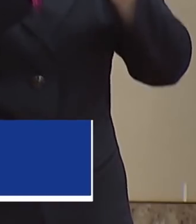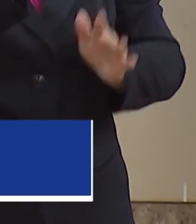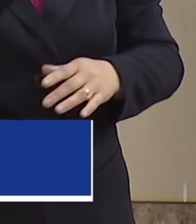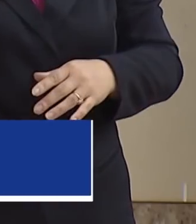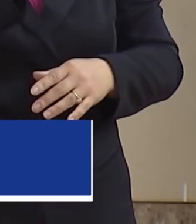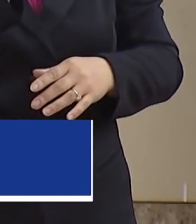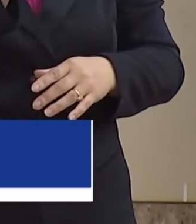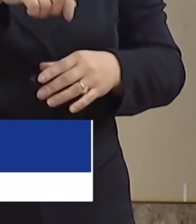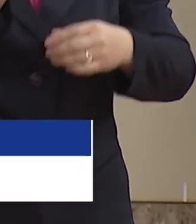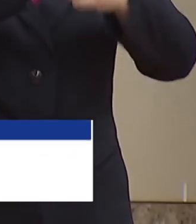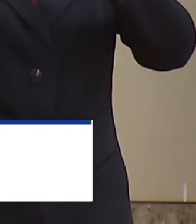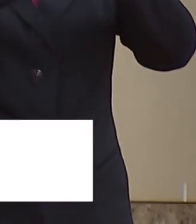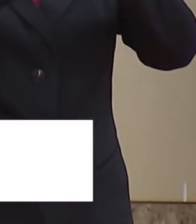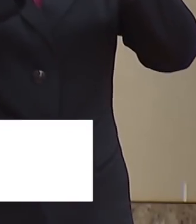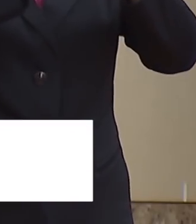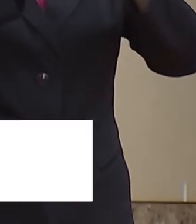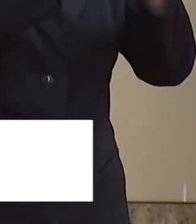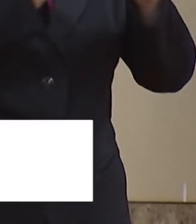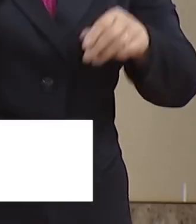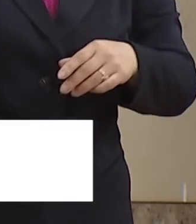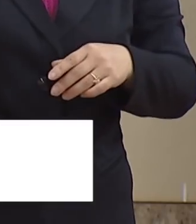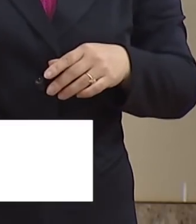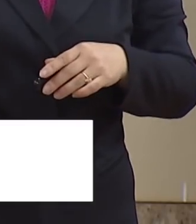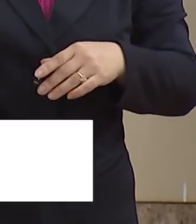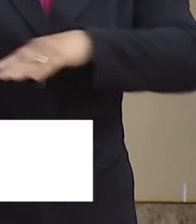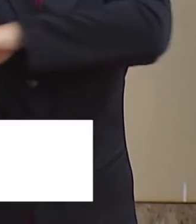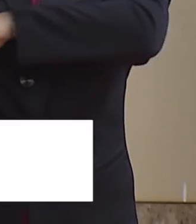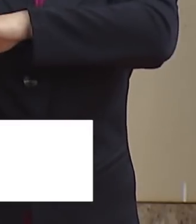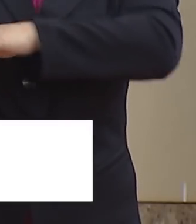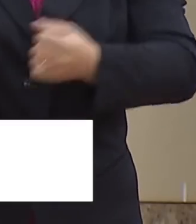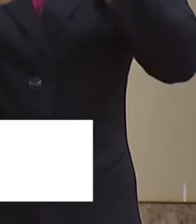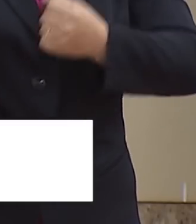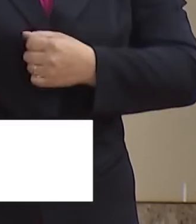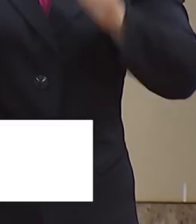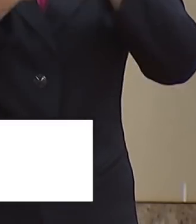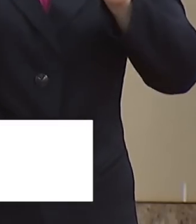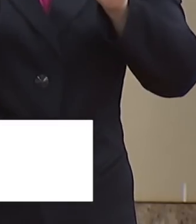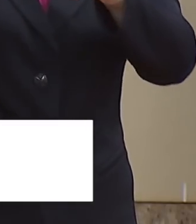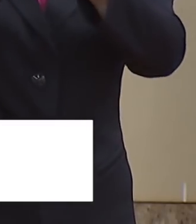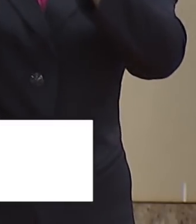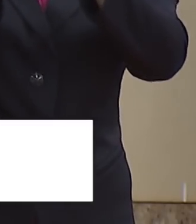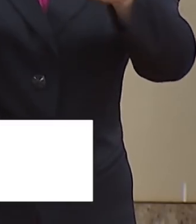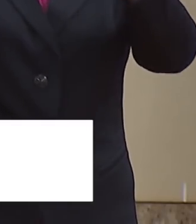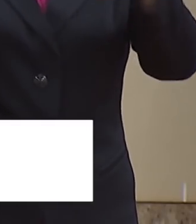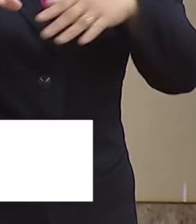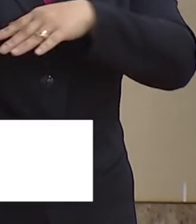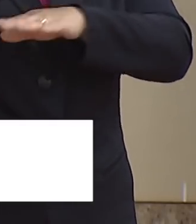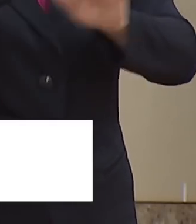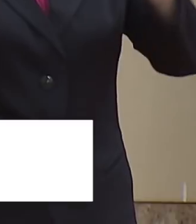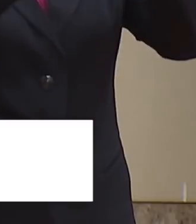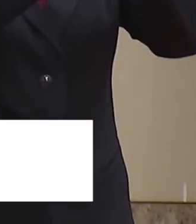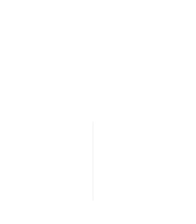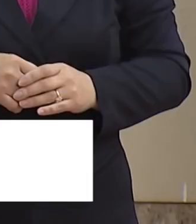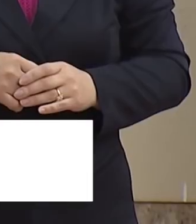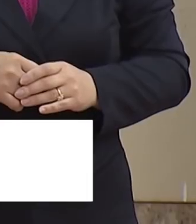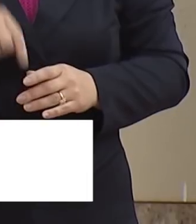482 хүний шинжилгээ нь коронавирус илрээгүй байна. 29 ачаа тээврийн жолоочийн нарын шинжилгээ нь коронавирус илрээгүй